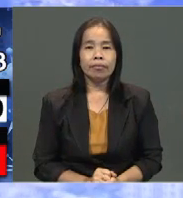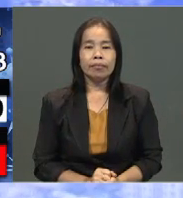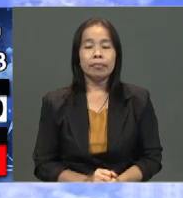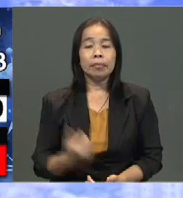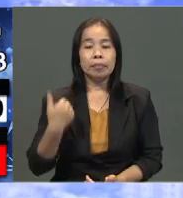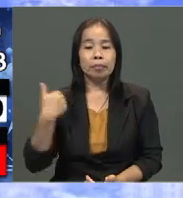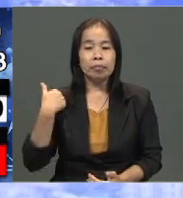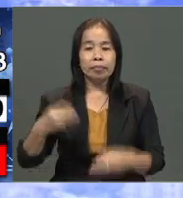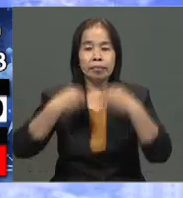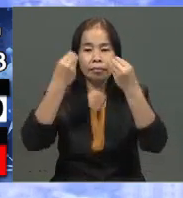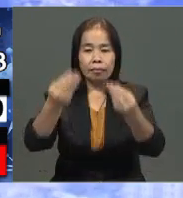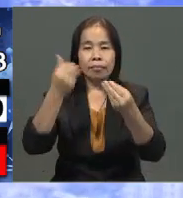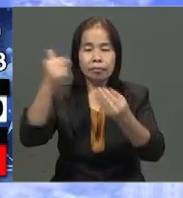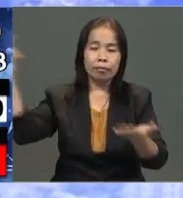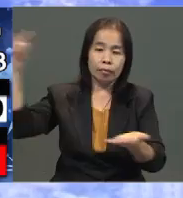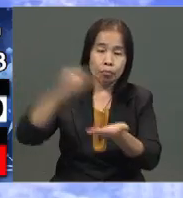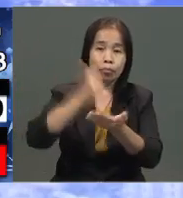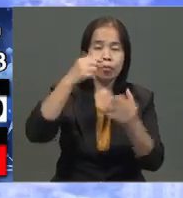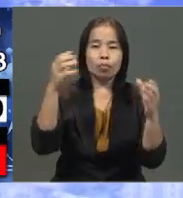นะครับสิ่งที่คุยกันก็แนะนำอีกสักรอบนึงนะครับเพื่อสร้างการรับรู้ก็คือมีการอนุญาตอยู่4